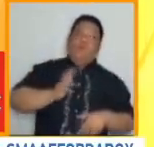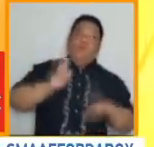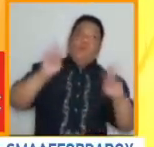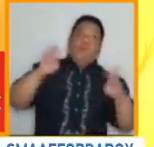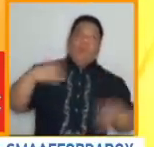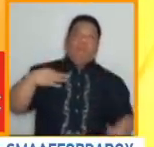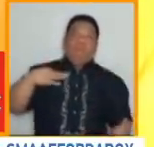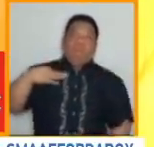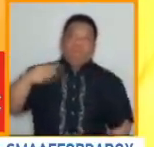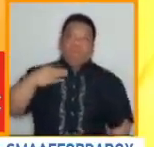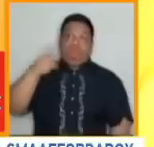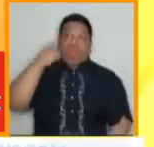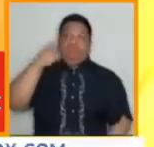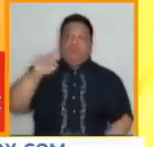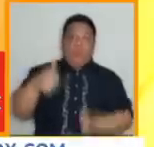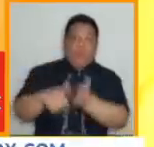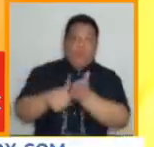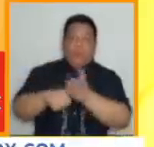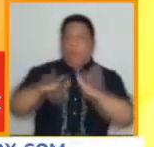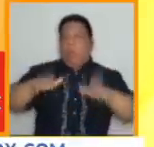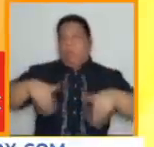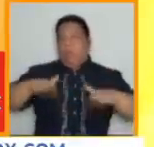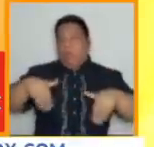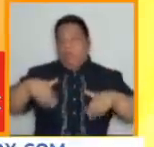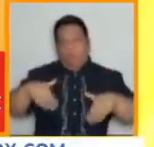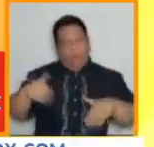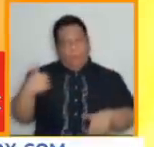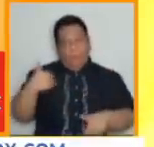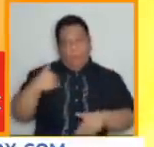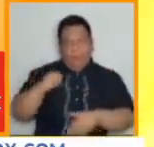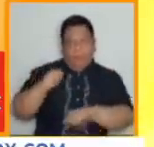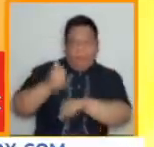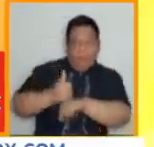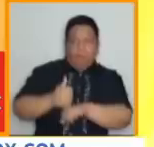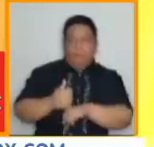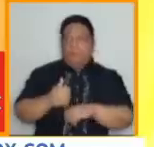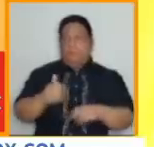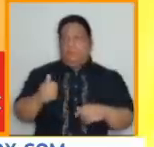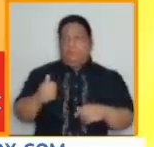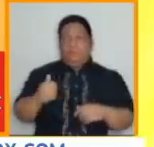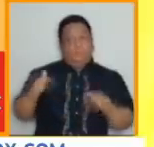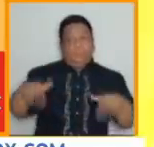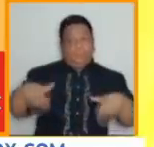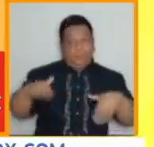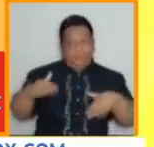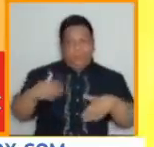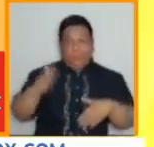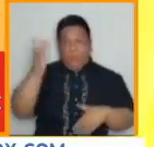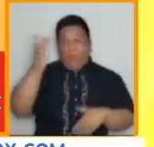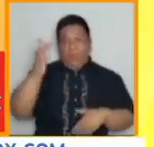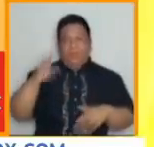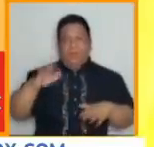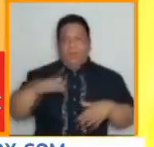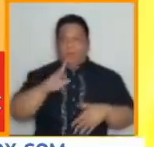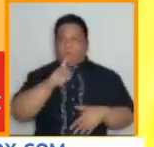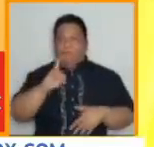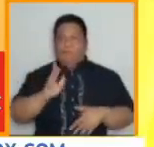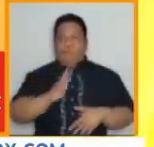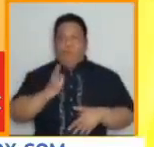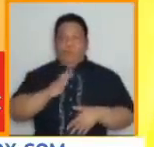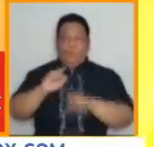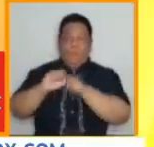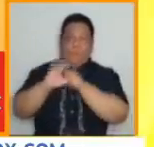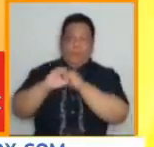Wala pang aspirant na umangat sa level ng official candidate kasi nga hindi pa nagsisimula yung campaign period. Naku, dapat pala silipin natin